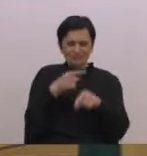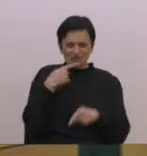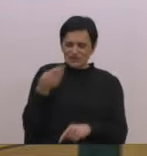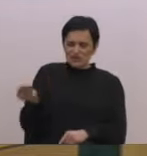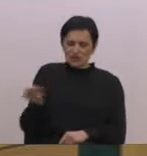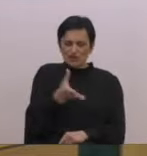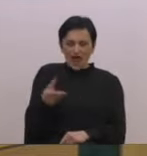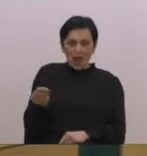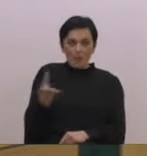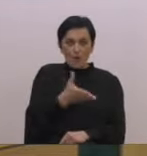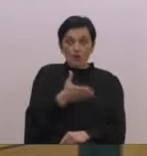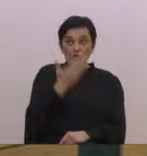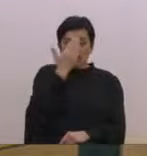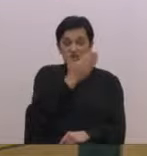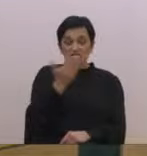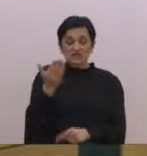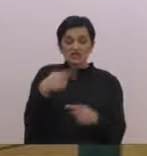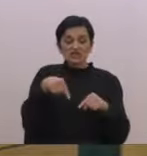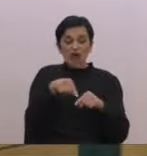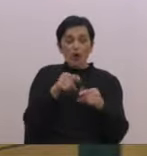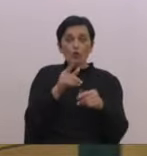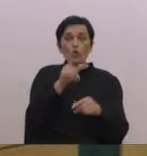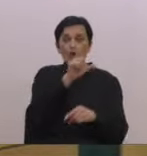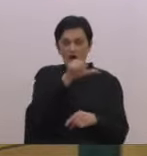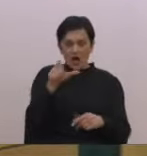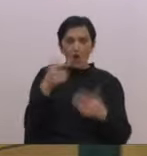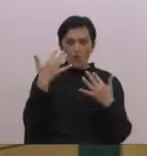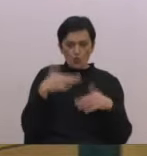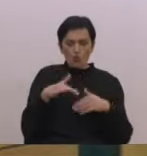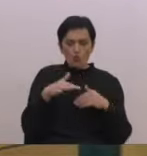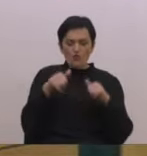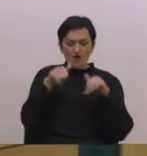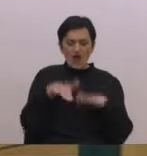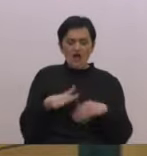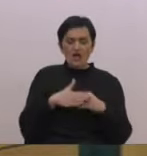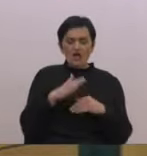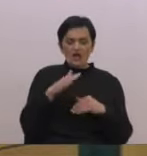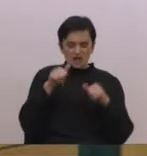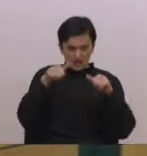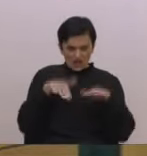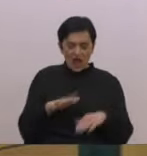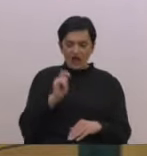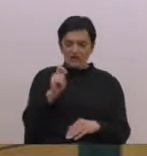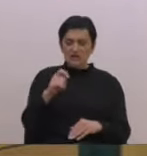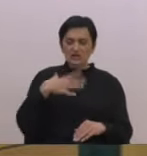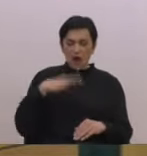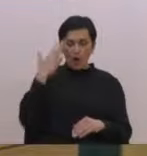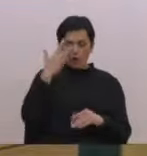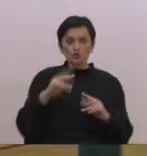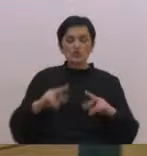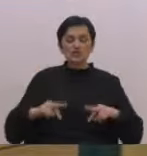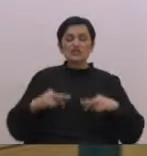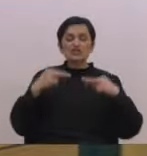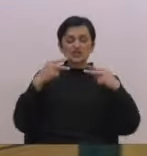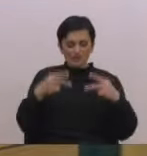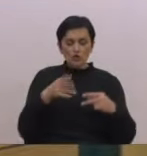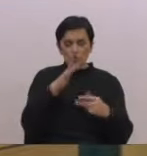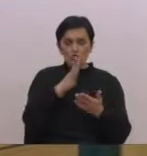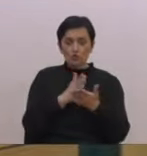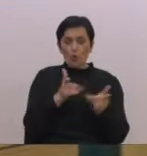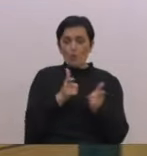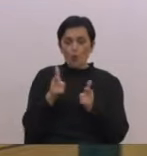aranaeri modeba ama sazogadoebashi ara aq imtoro khalkma ukve gamoutana ganacheni kartuli otsnebas tsulebebis druari da moemsadet opozitsiistvis